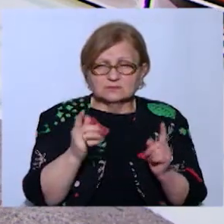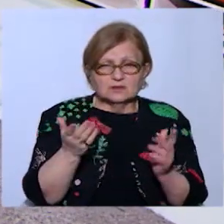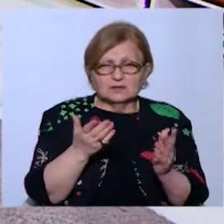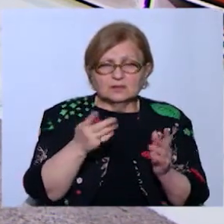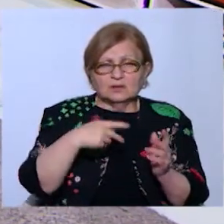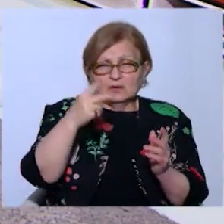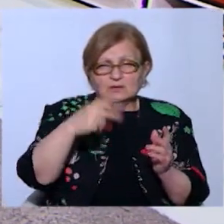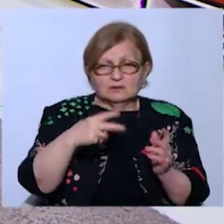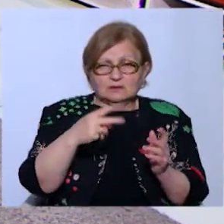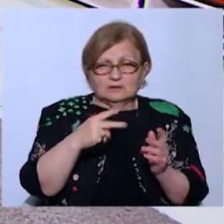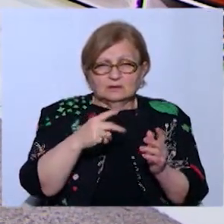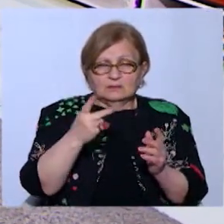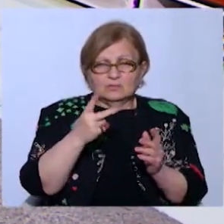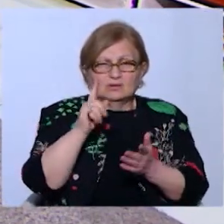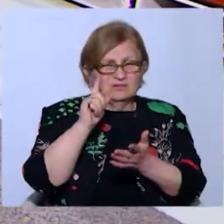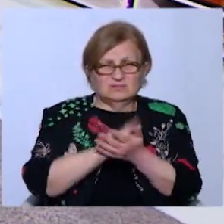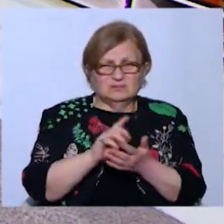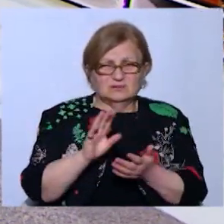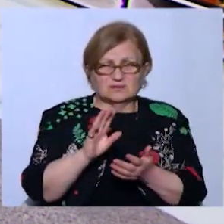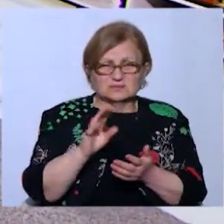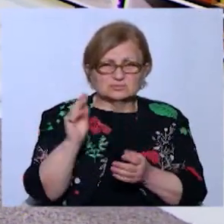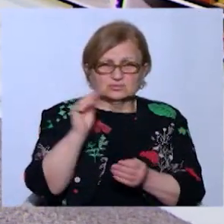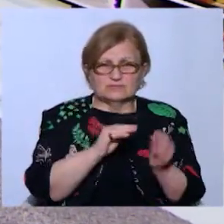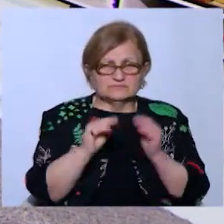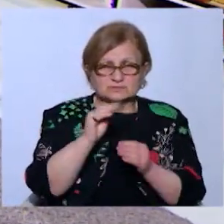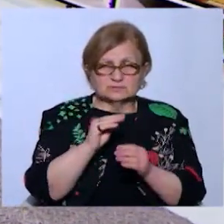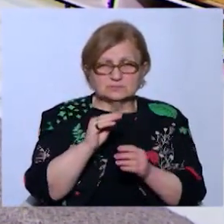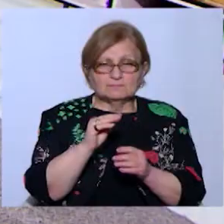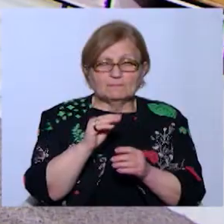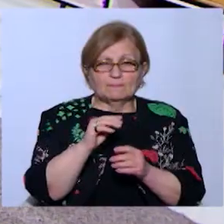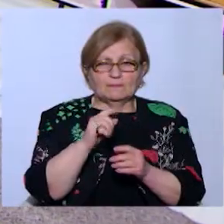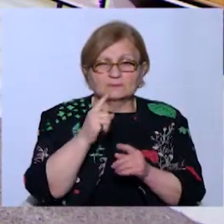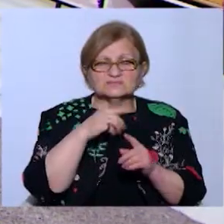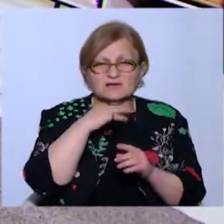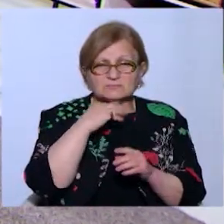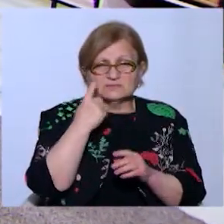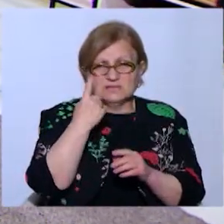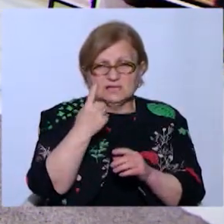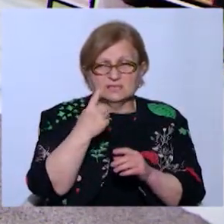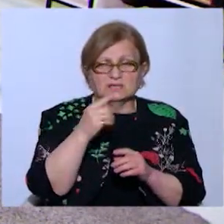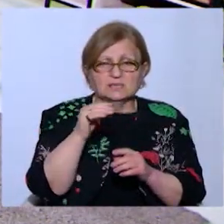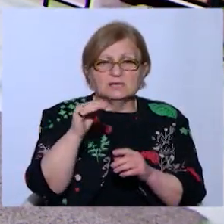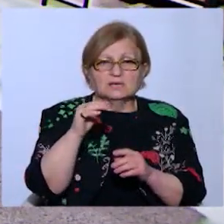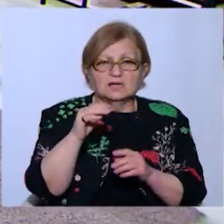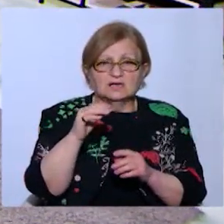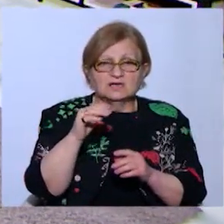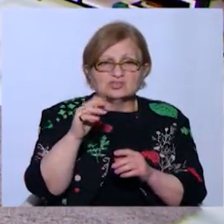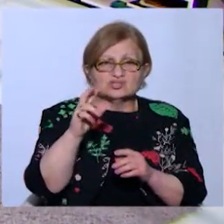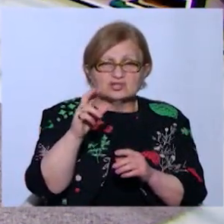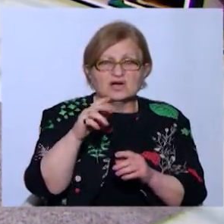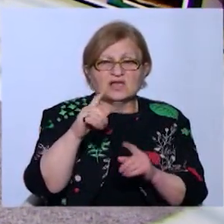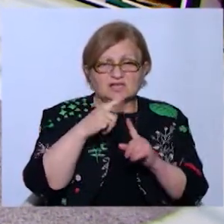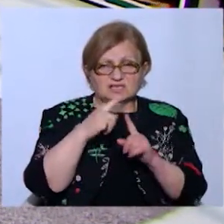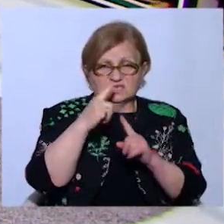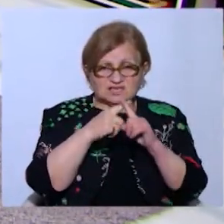ორივე ფუნქციისთვის დაწერა სავალდებულო არ არის განსაზღვრის არისა, საკმარისია დავწეროთ, რომ g(x)-ი, ანუ რომელიც